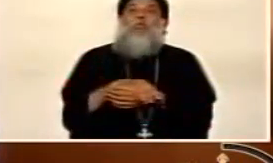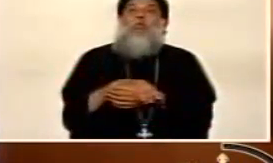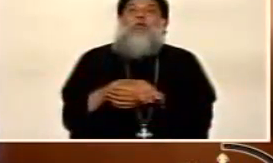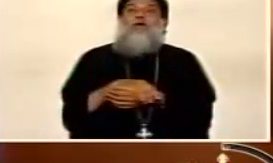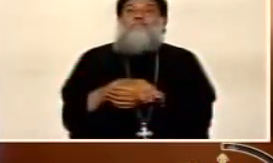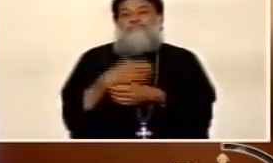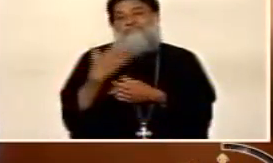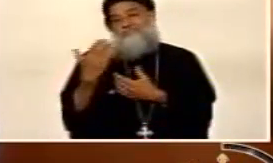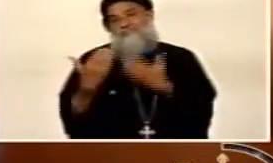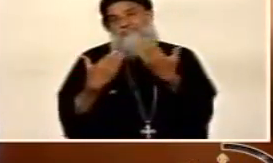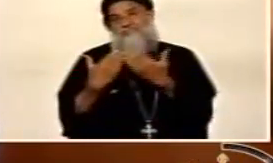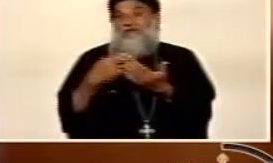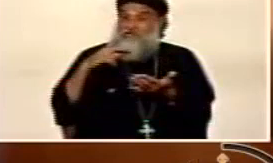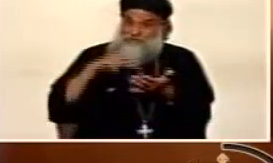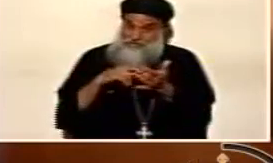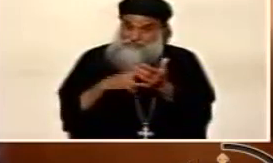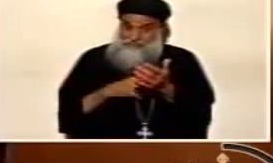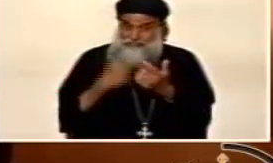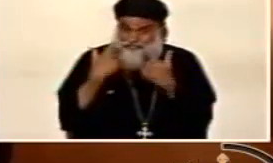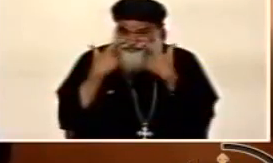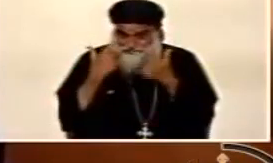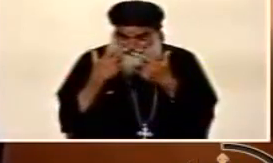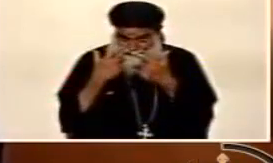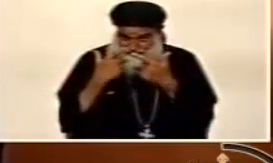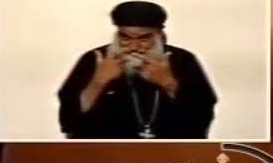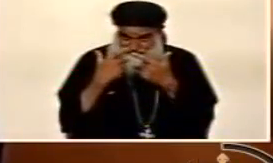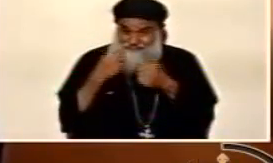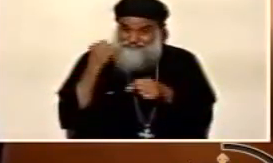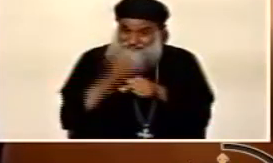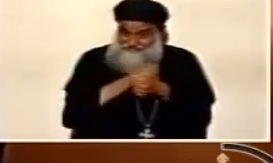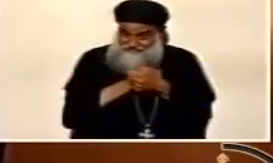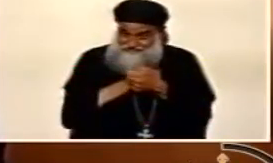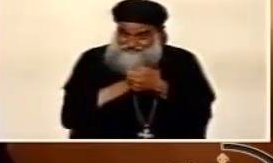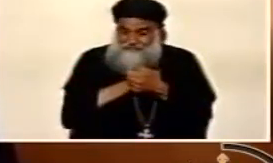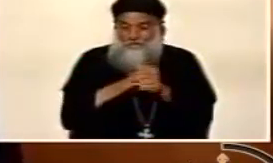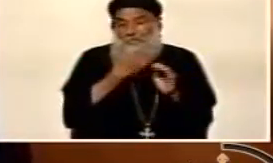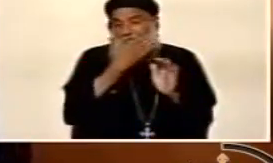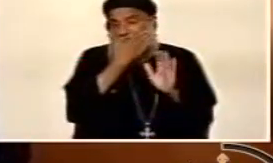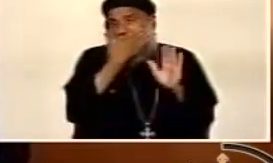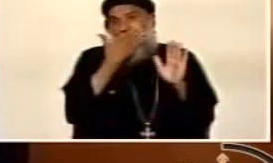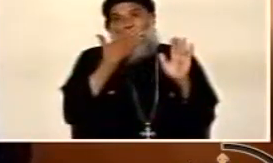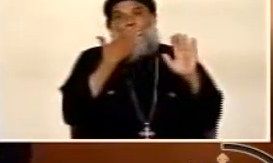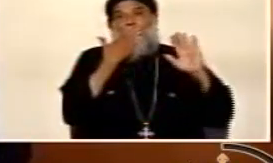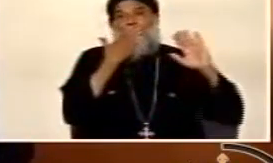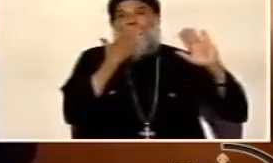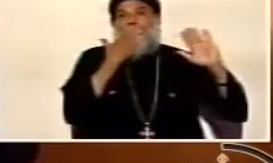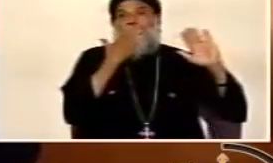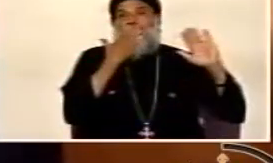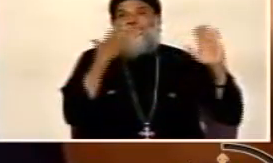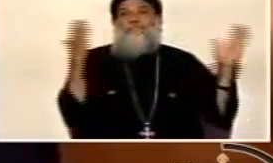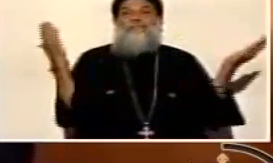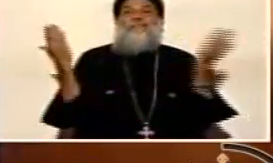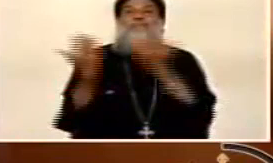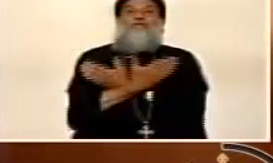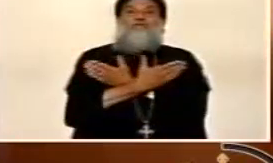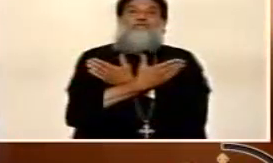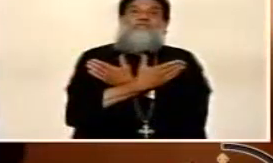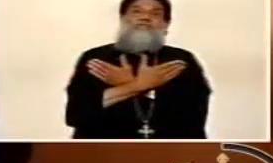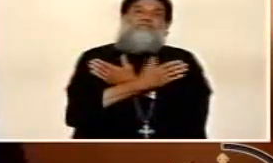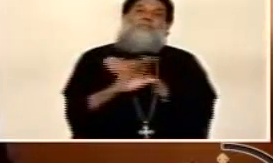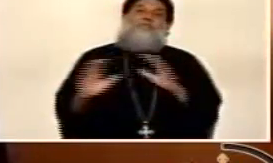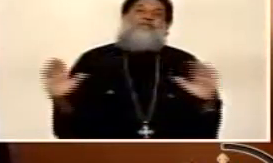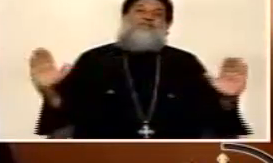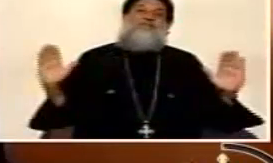يقنع وقد لا يقنع، لكن الفعلة يعطون سلطان التغيير